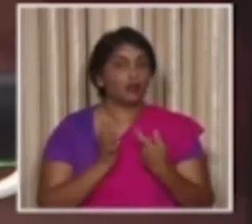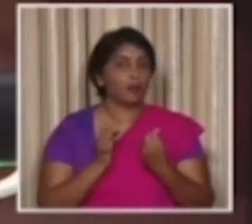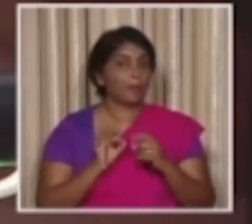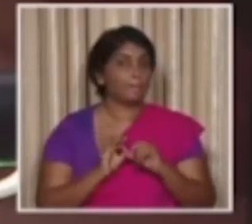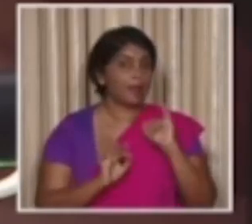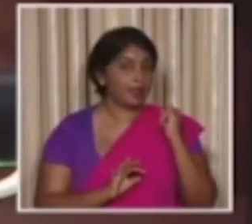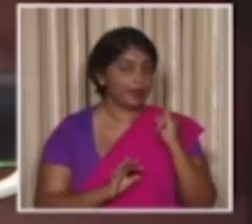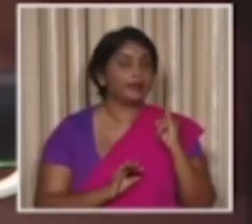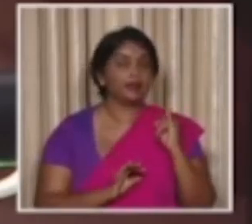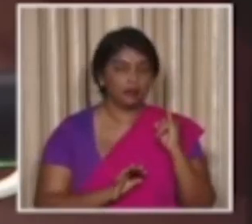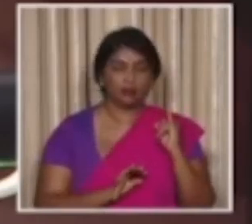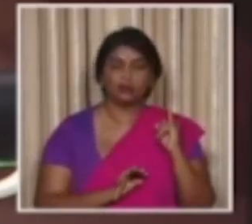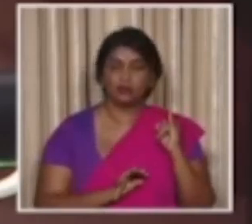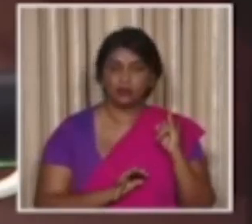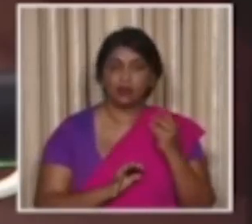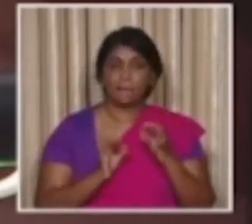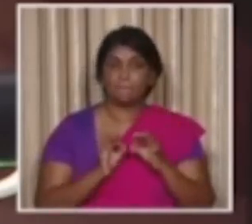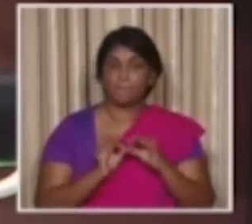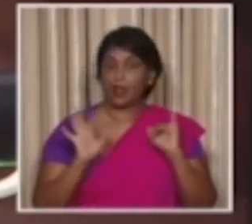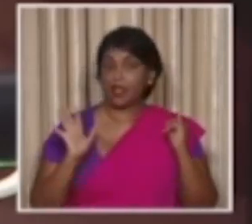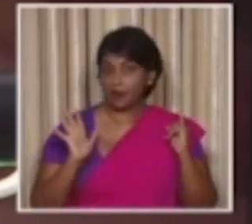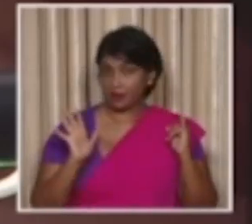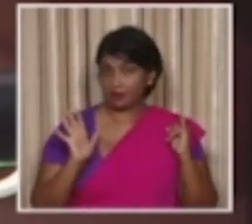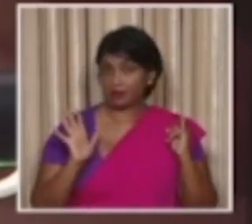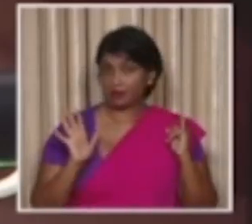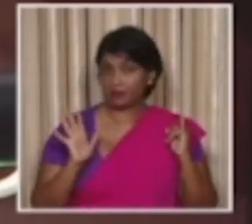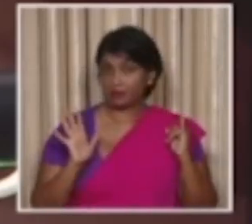බිලියන 60ක ඒ කියන්නේ රුපියල් බිලියන 60ක්